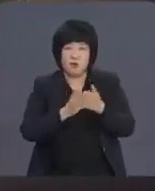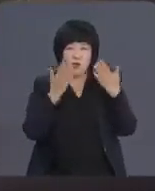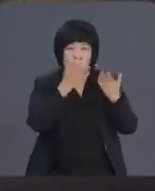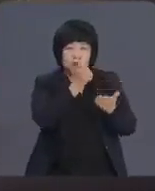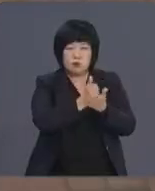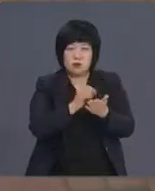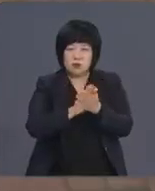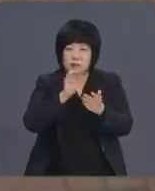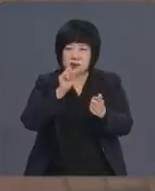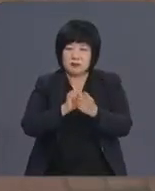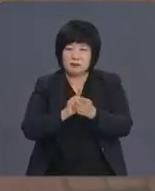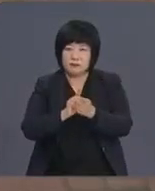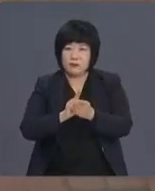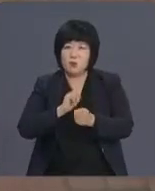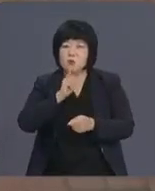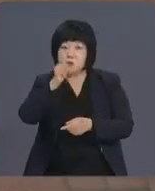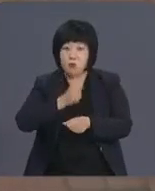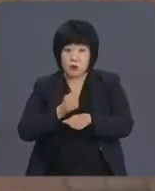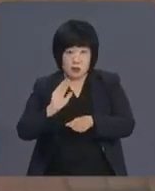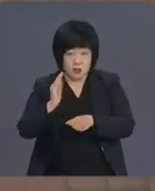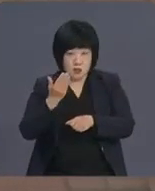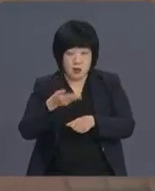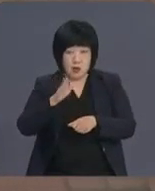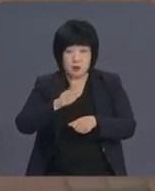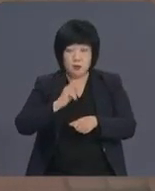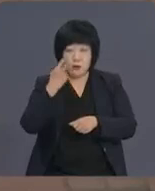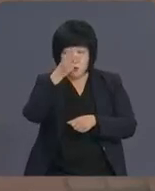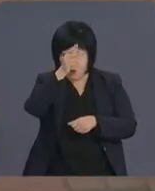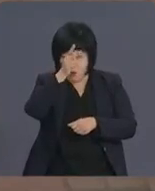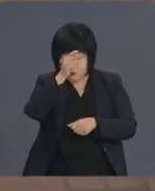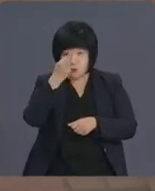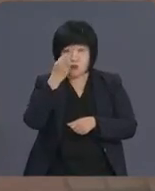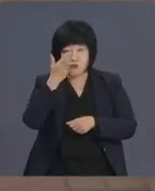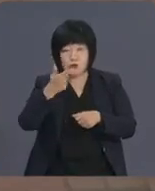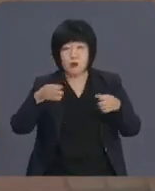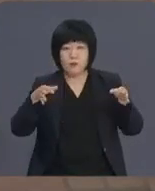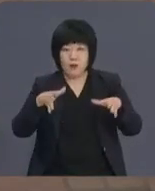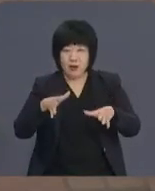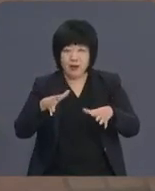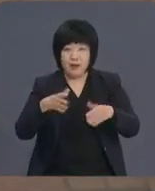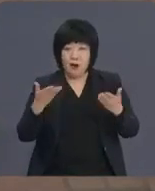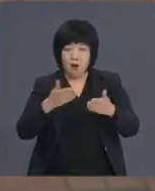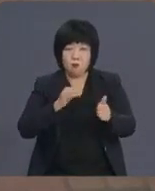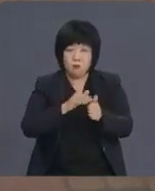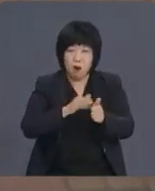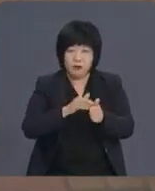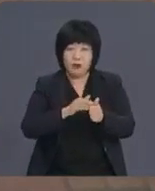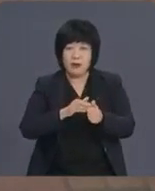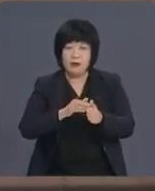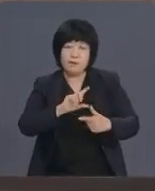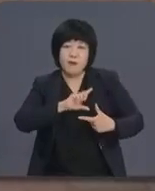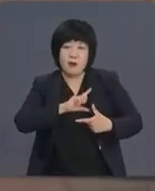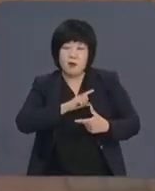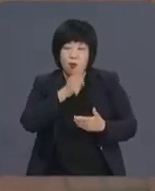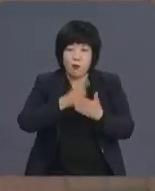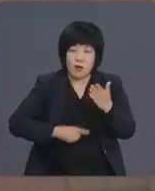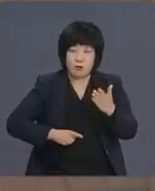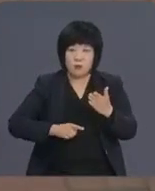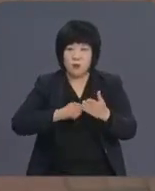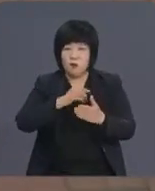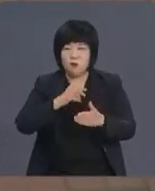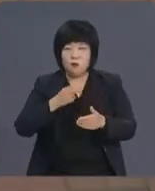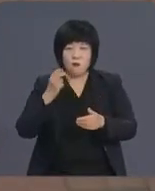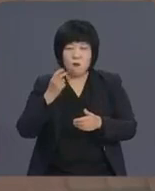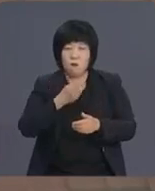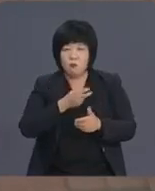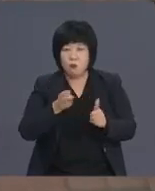고소한 겁니다. 하지만 검찰은 고소장을 접수한 지 6개월 만에 업무방해와 명예훼손, 모욕죄 모두